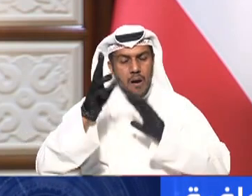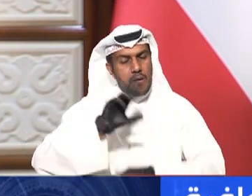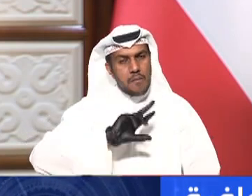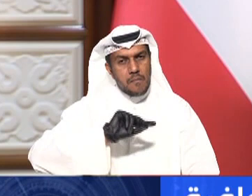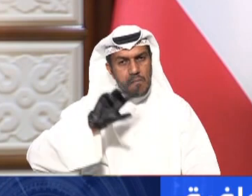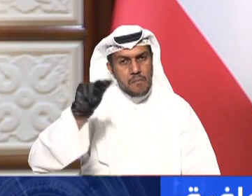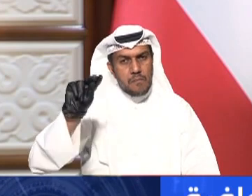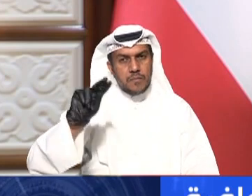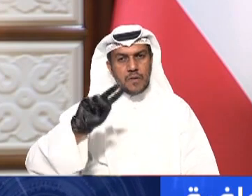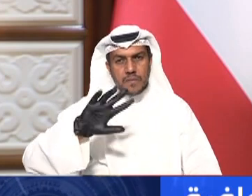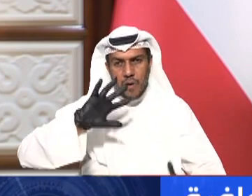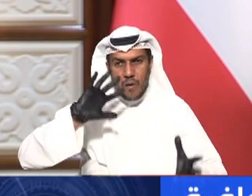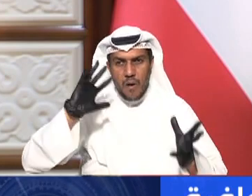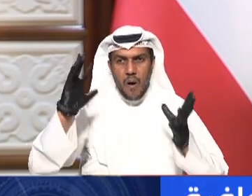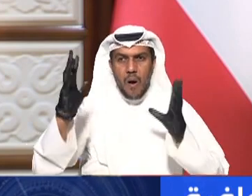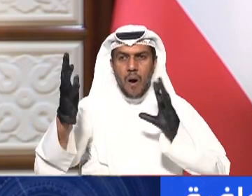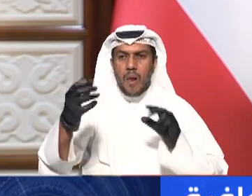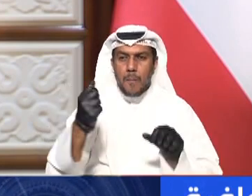نتيجة لهذه الأزمة